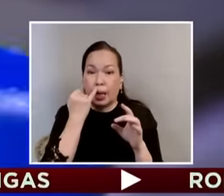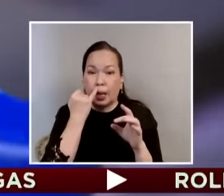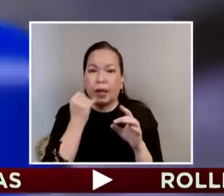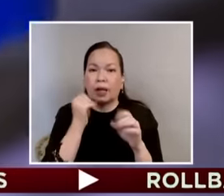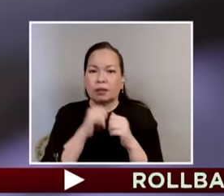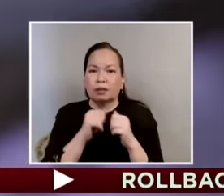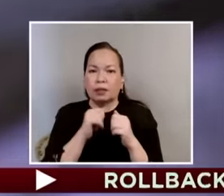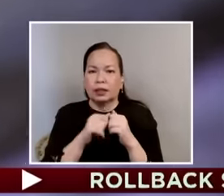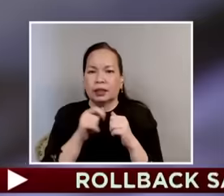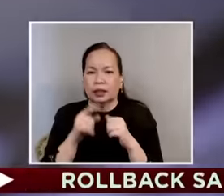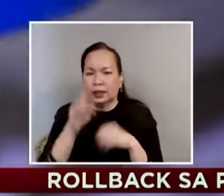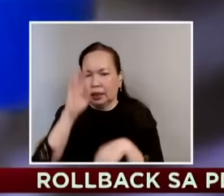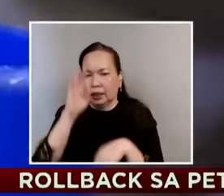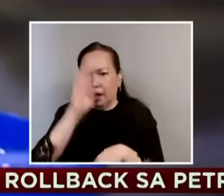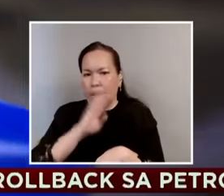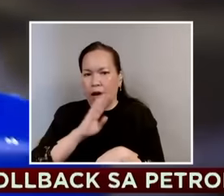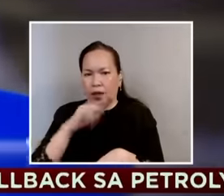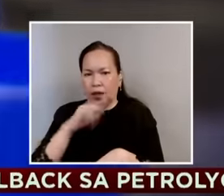yung